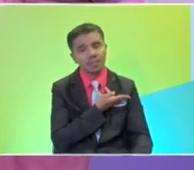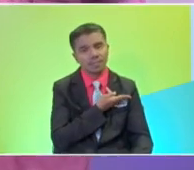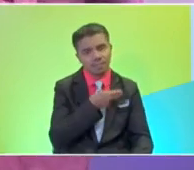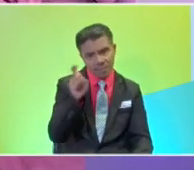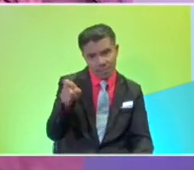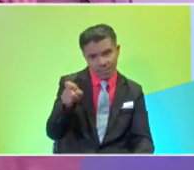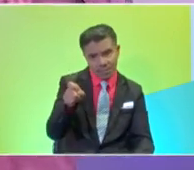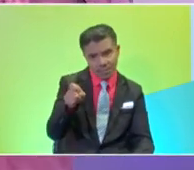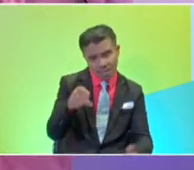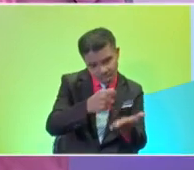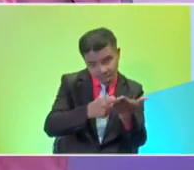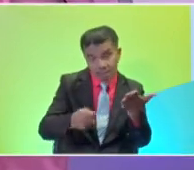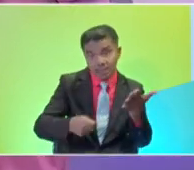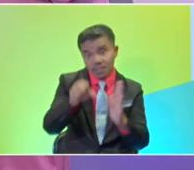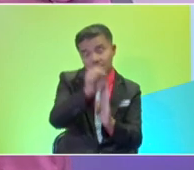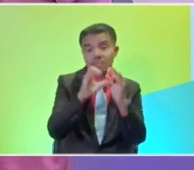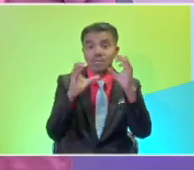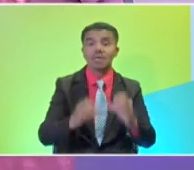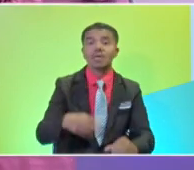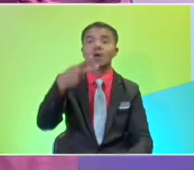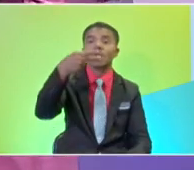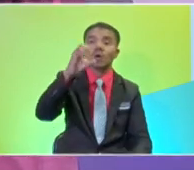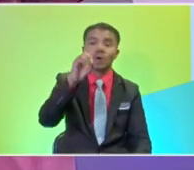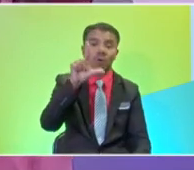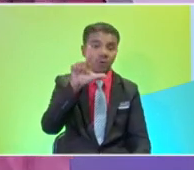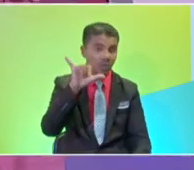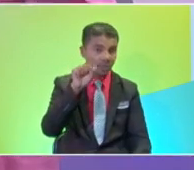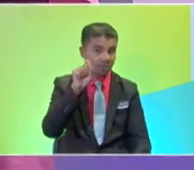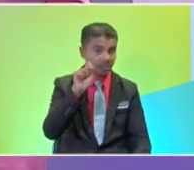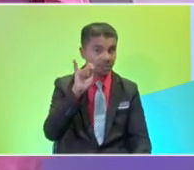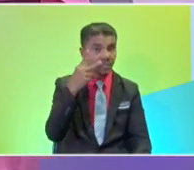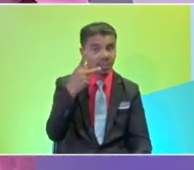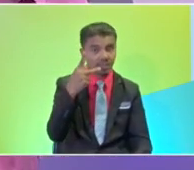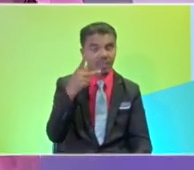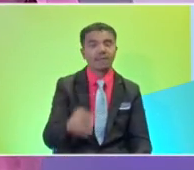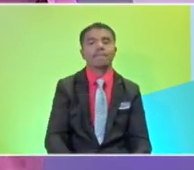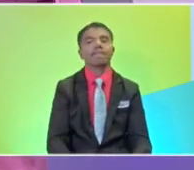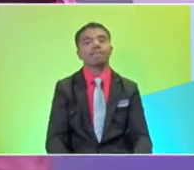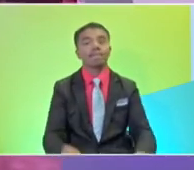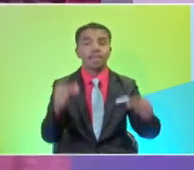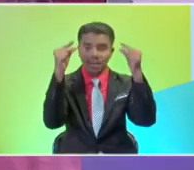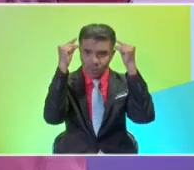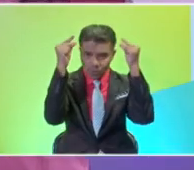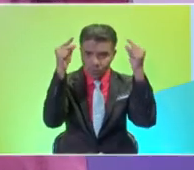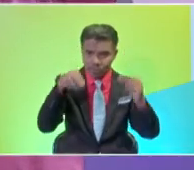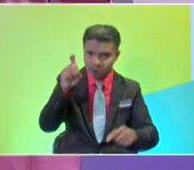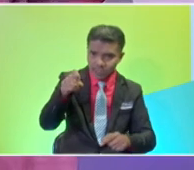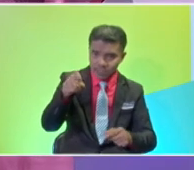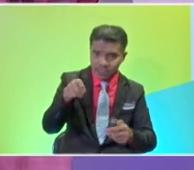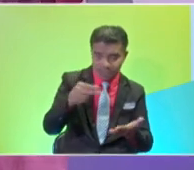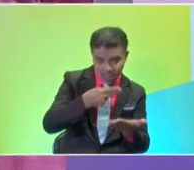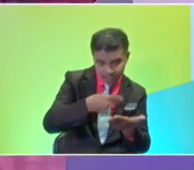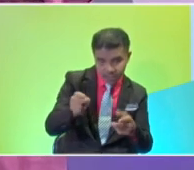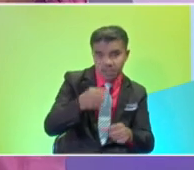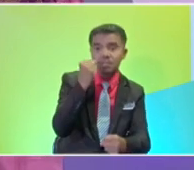bukan secara satu bahagian sahaja ya kemudian guru juga mesti memastikan hasil kerja murid dinilai